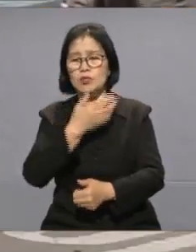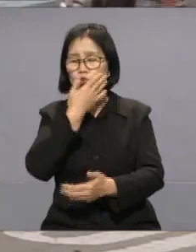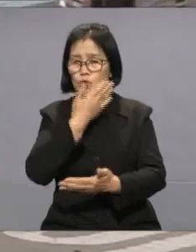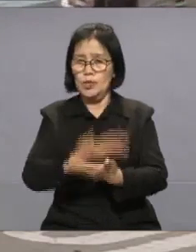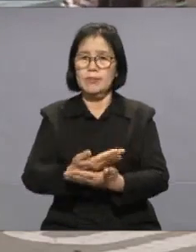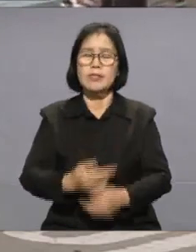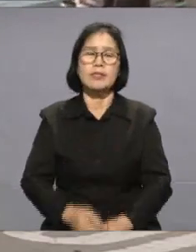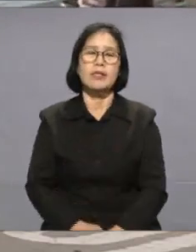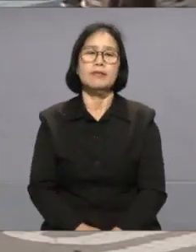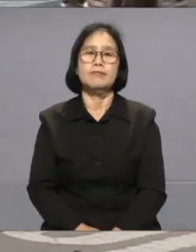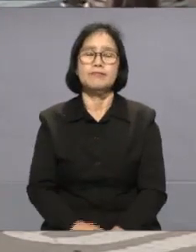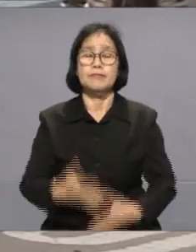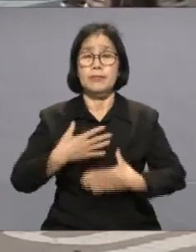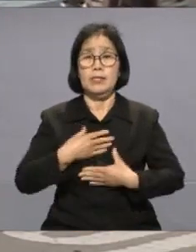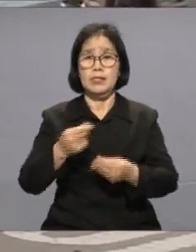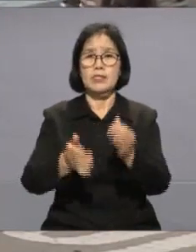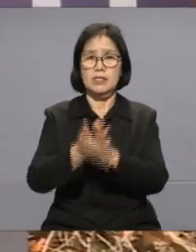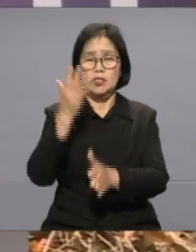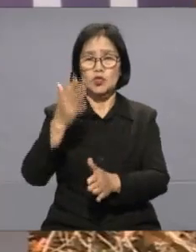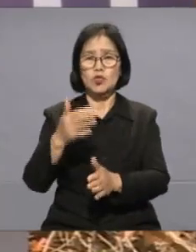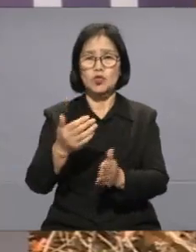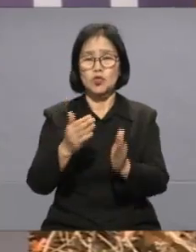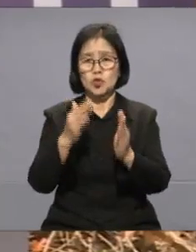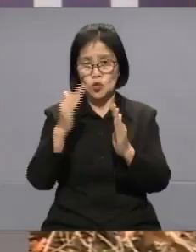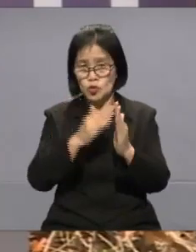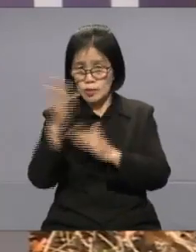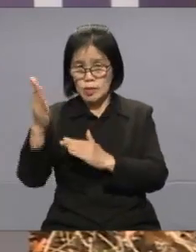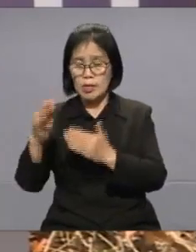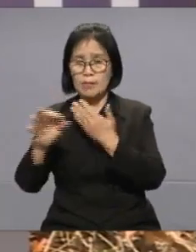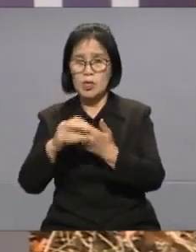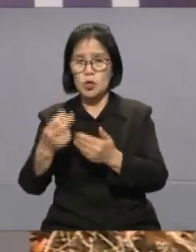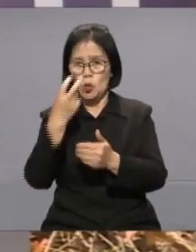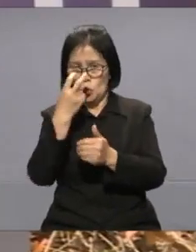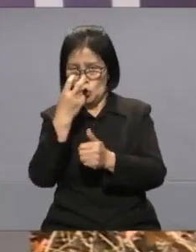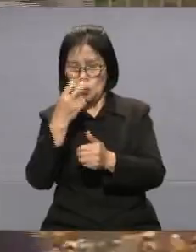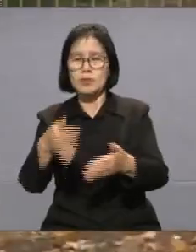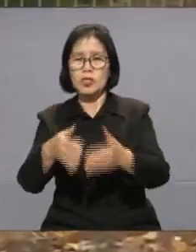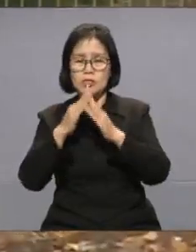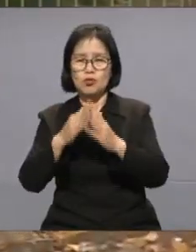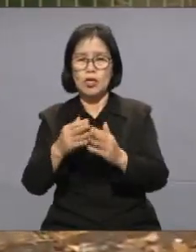중요합니다. 안산시는 조두순이 이주할 경우 초소 설치와